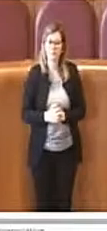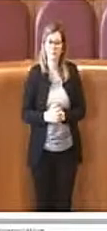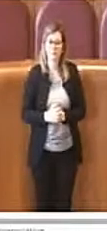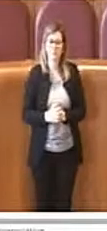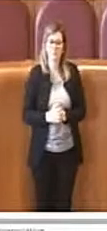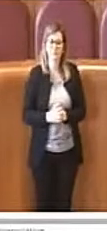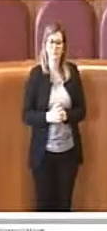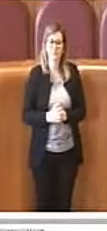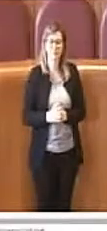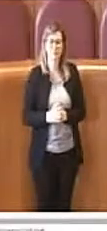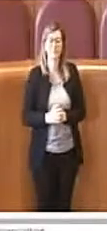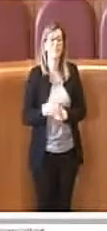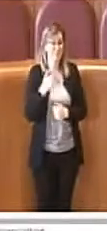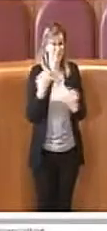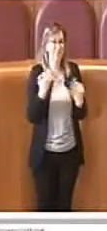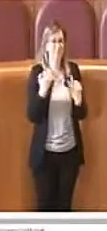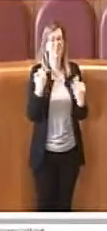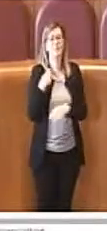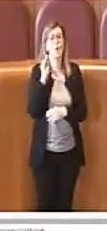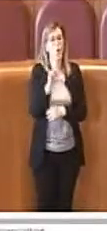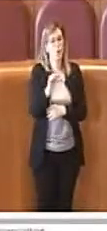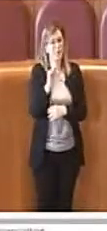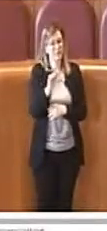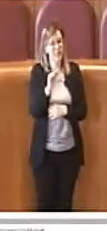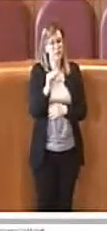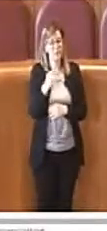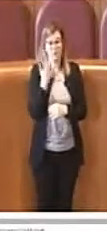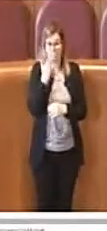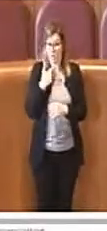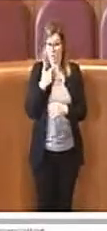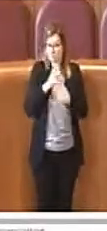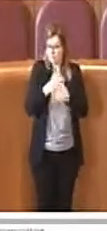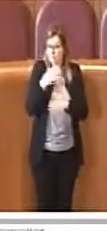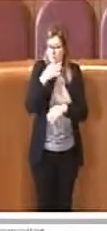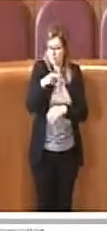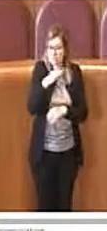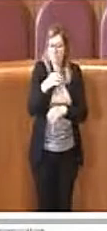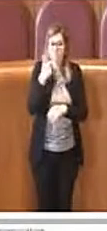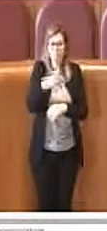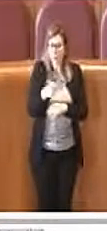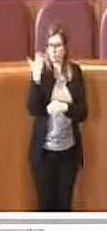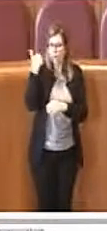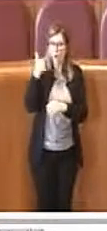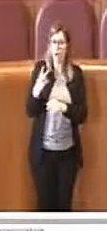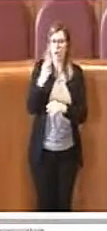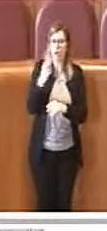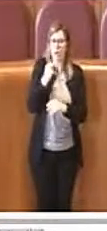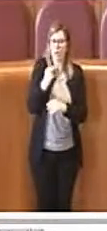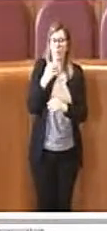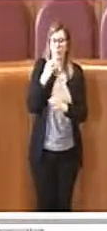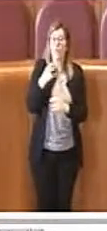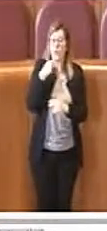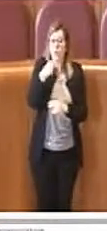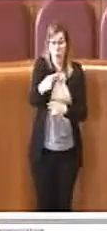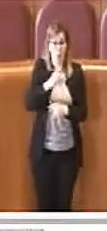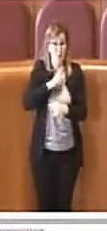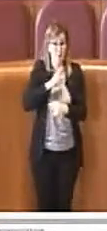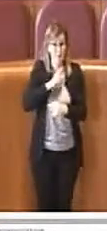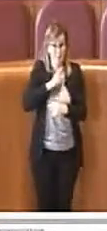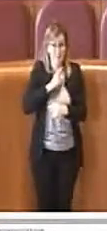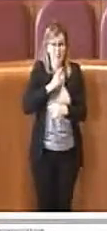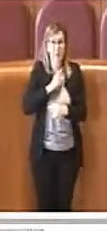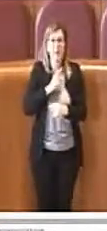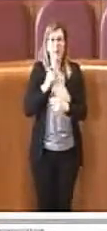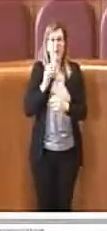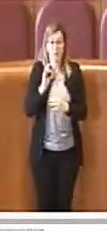Dunque, sì, ho chiesto di intervenire anche perché sono stato giustamente citato in un intervento, perché ho fatto una proposta